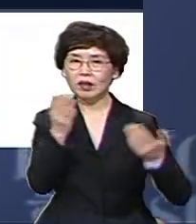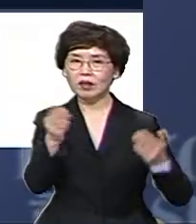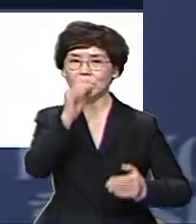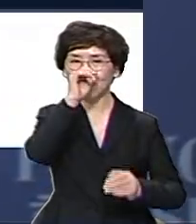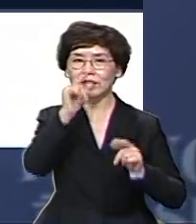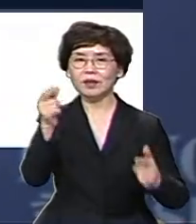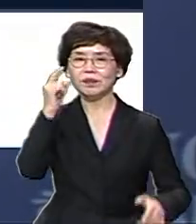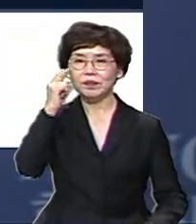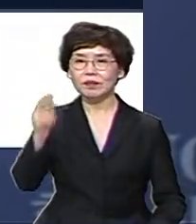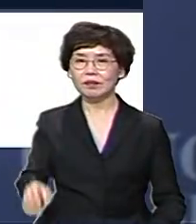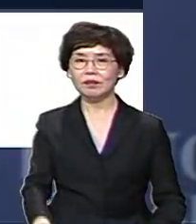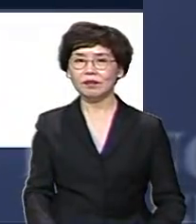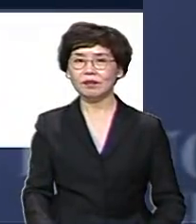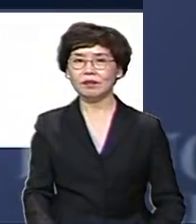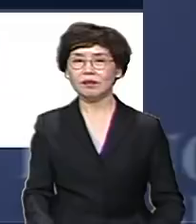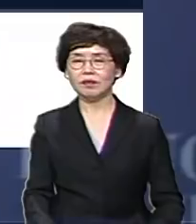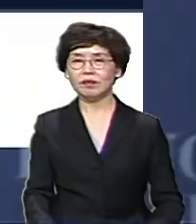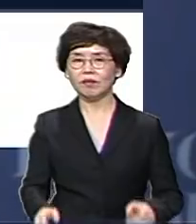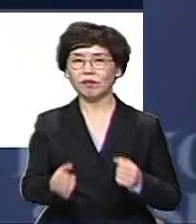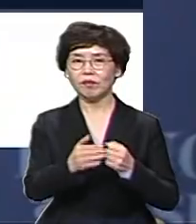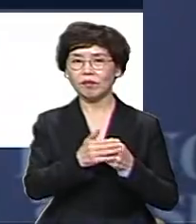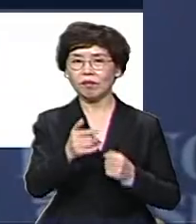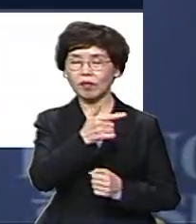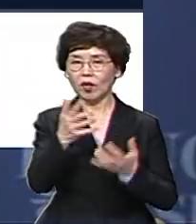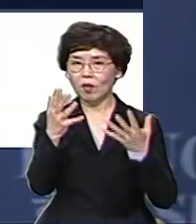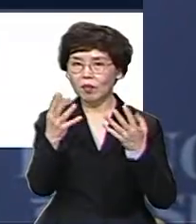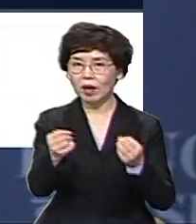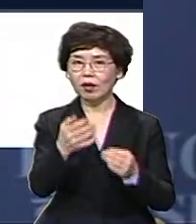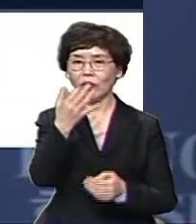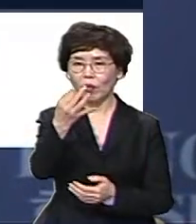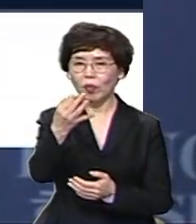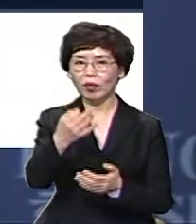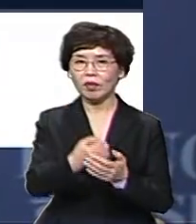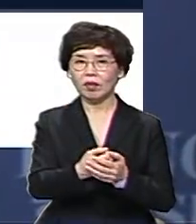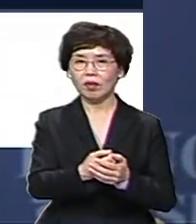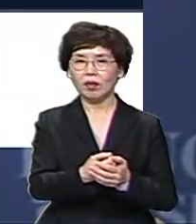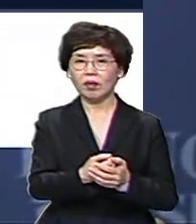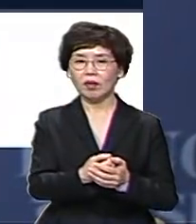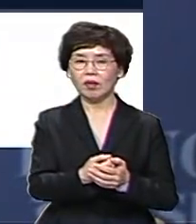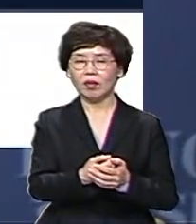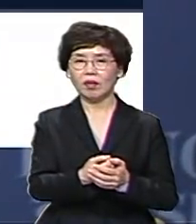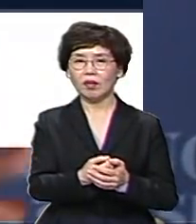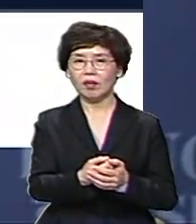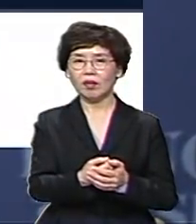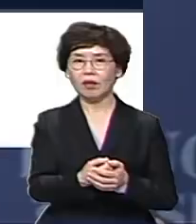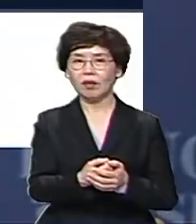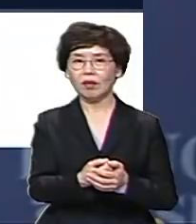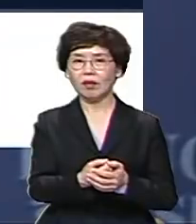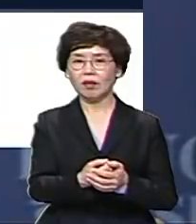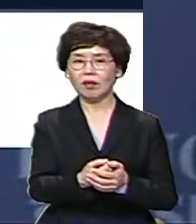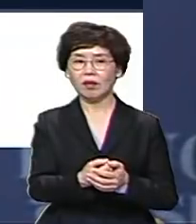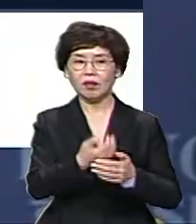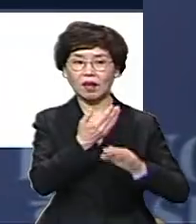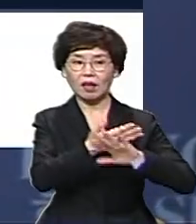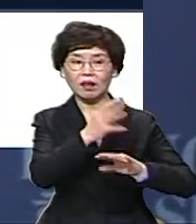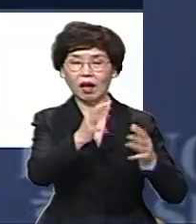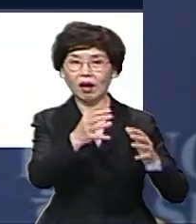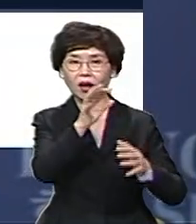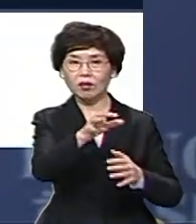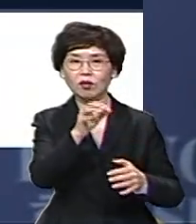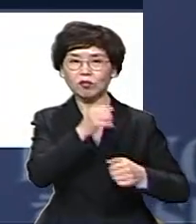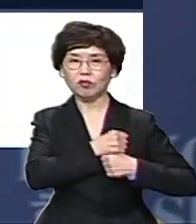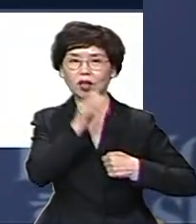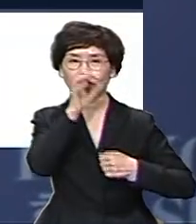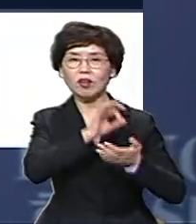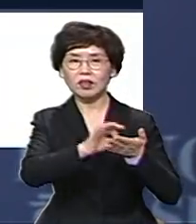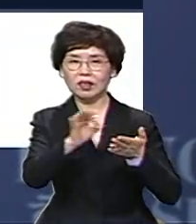필요한 측면도 있지만 그렇지 않을 경우도 있고 또 너무 비싸기 때문에 앞으로 수천만 달러를 써서 수억